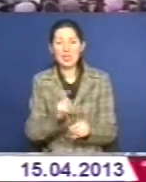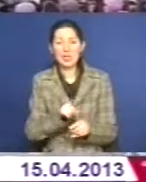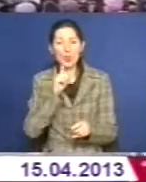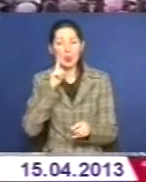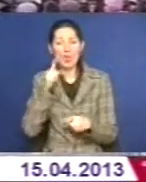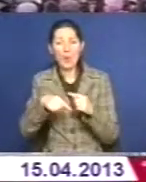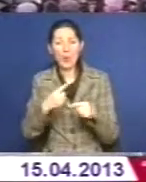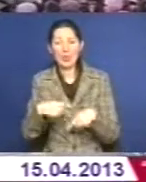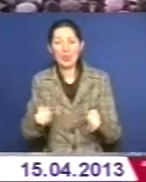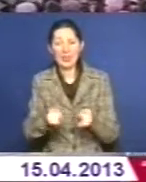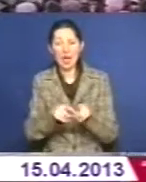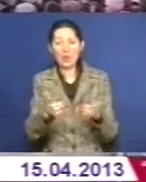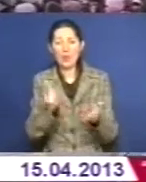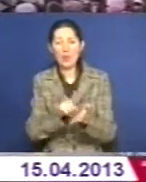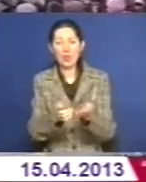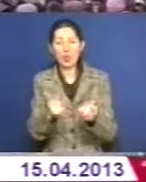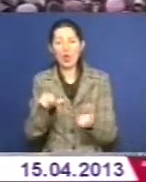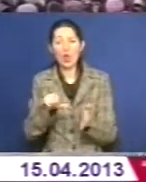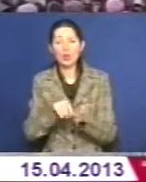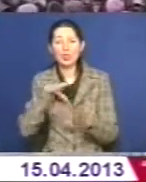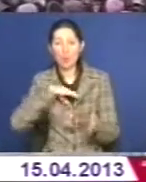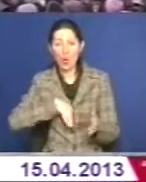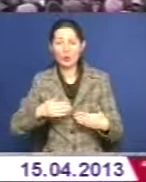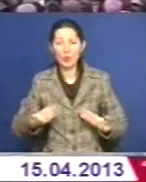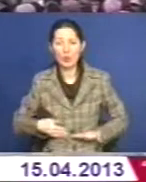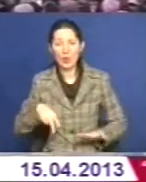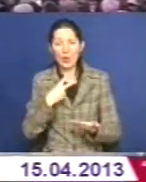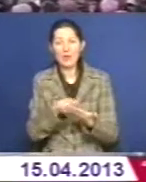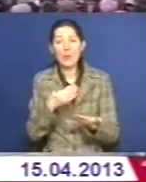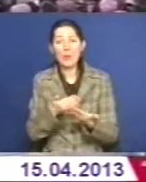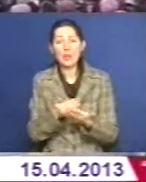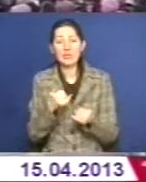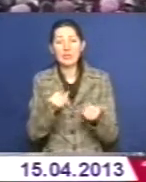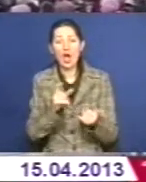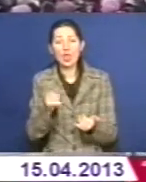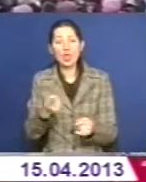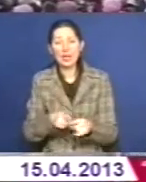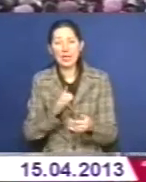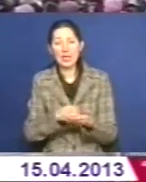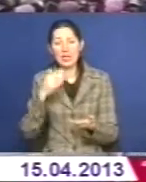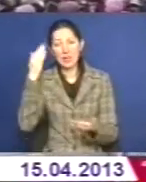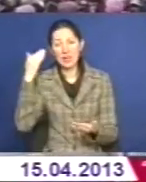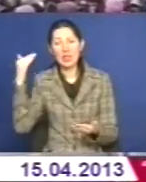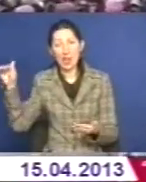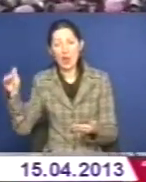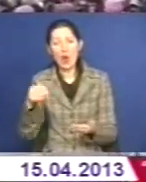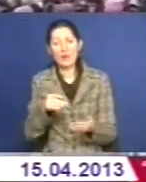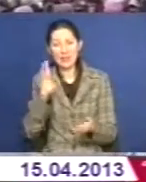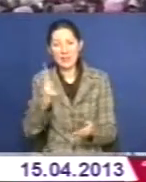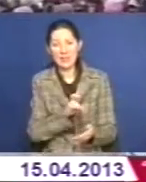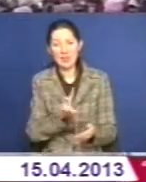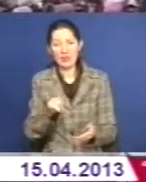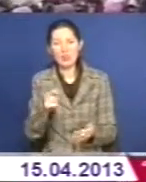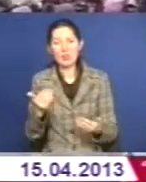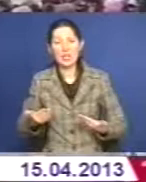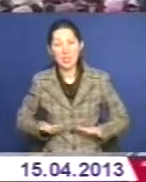брати участь в духовному житті і показувати приклад, особливо для тих людей, які є далеко від церкви, тобто, що все-таки життя, яке